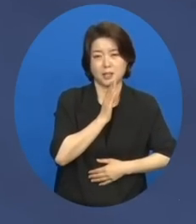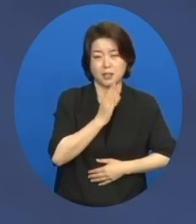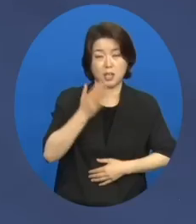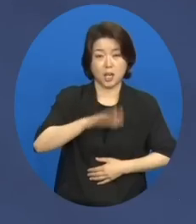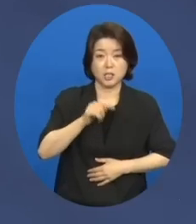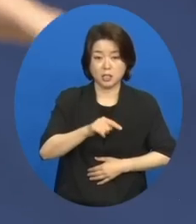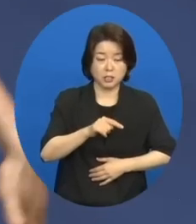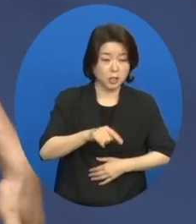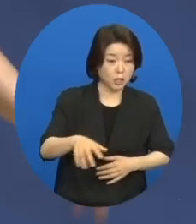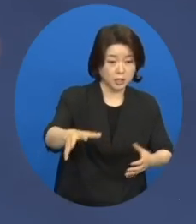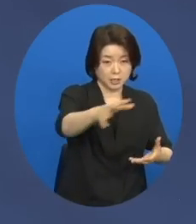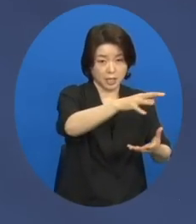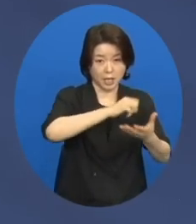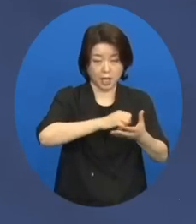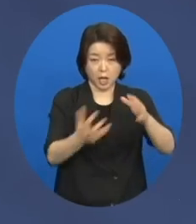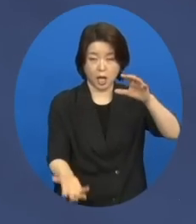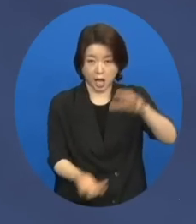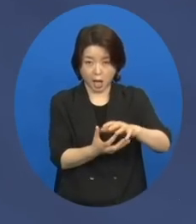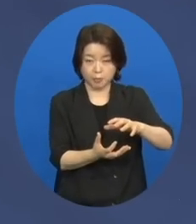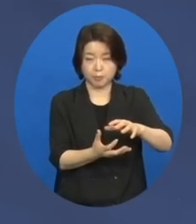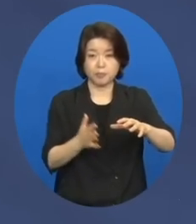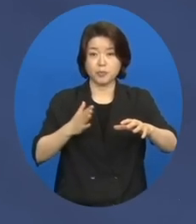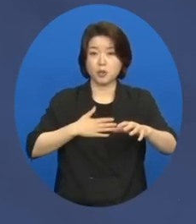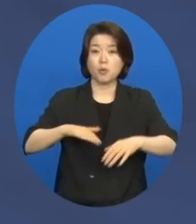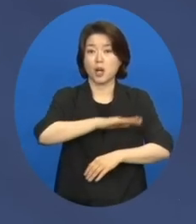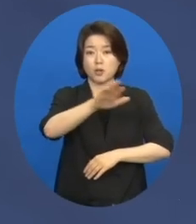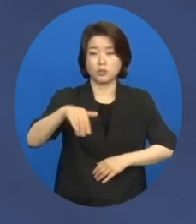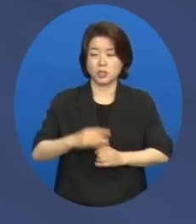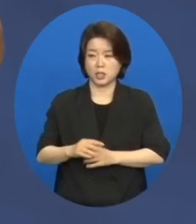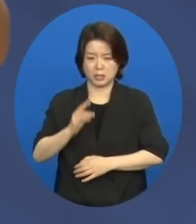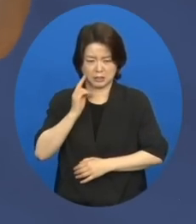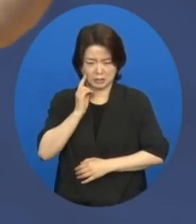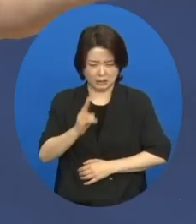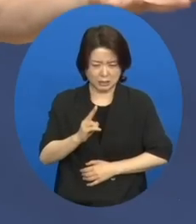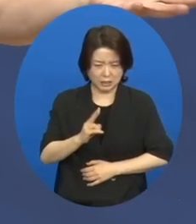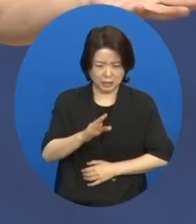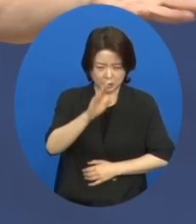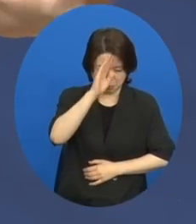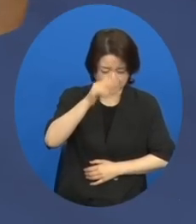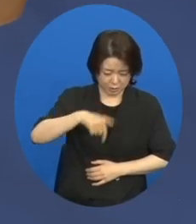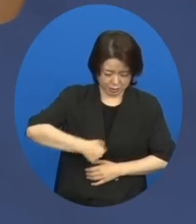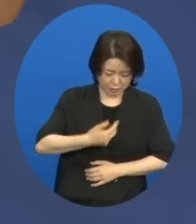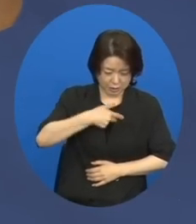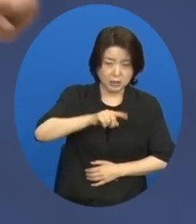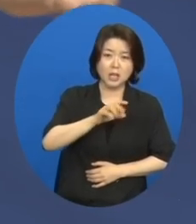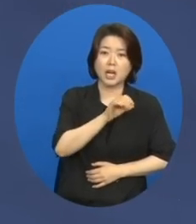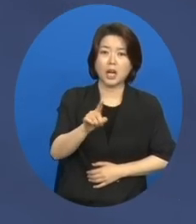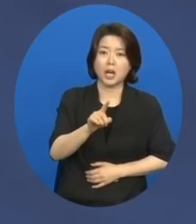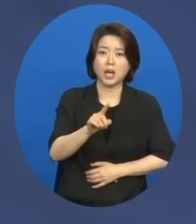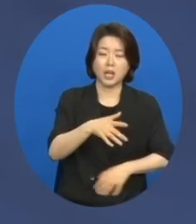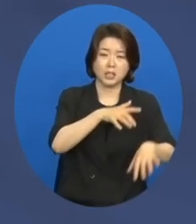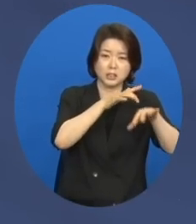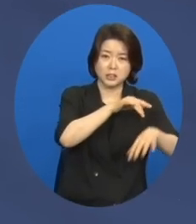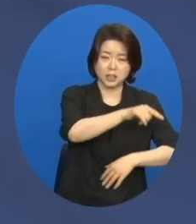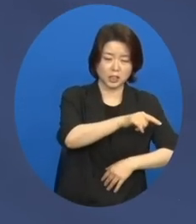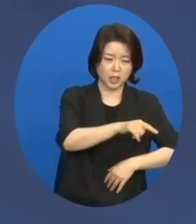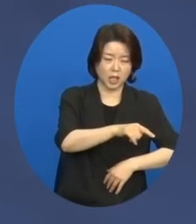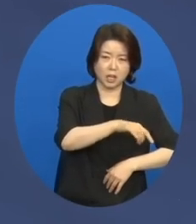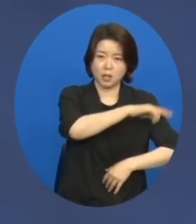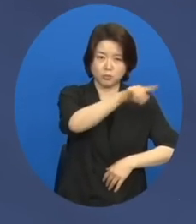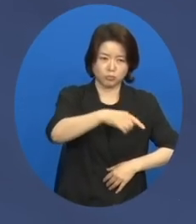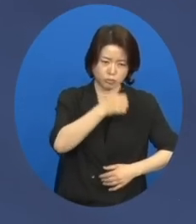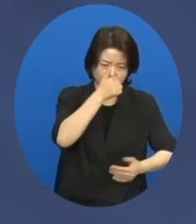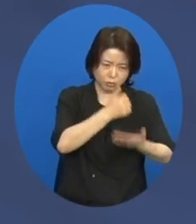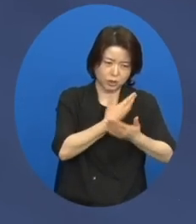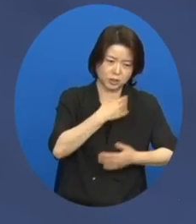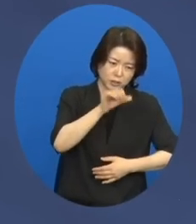그 어떤 걸 다 합쳐도 저와 여러분을 이 끔찍한 병든 자아에, 저 사단과 저 무서운 죄의